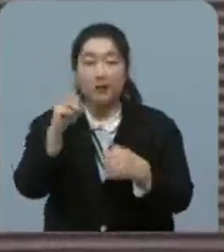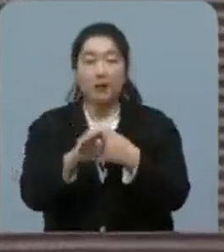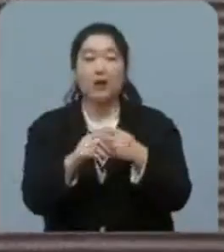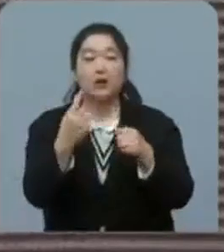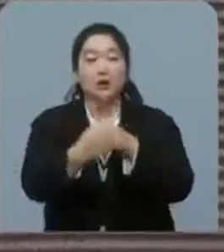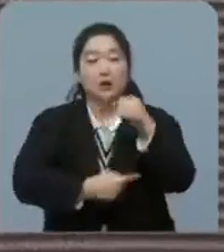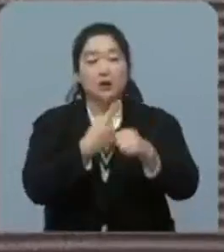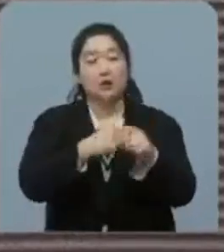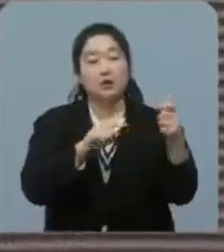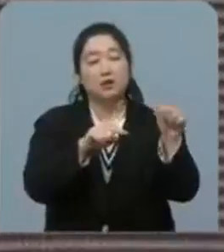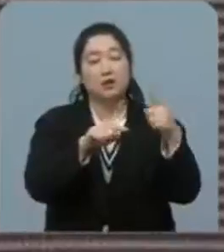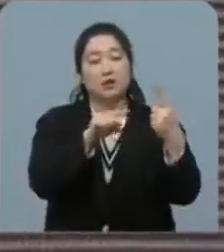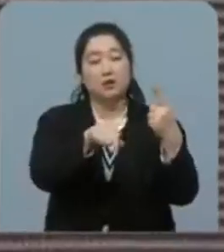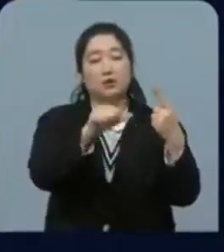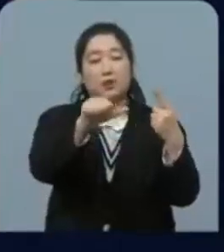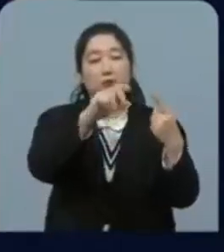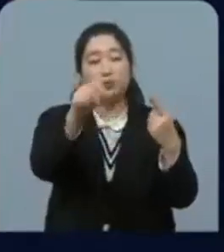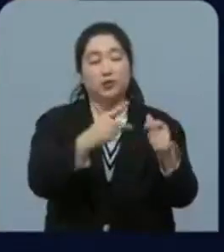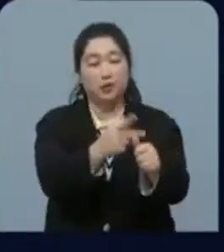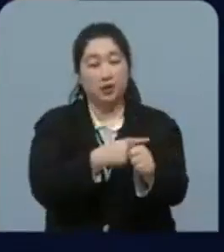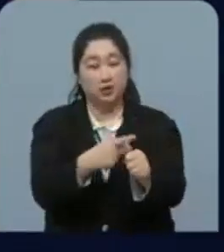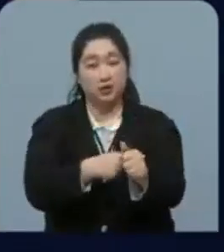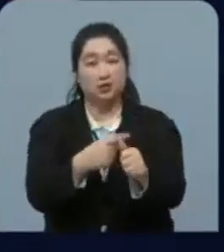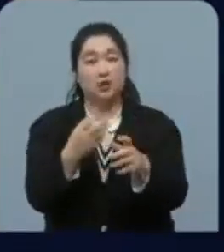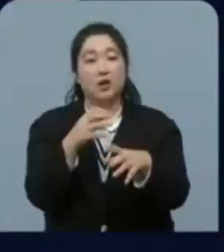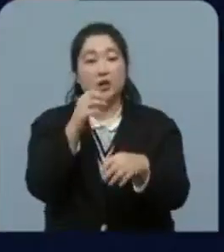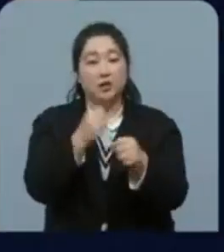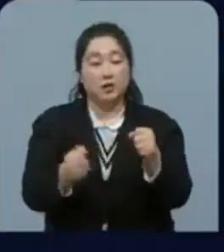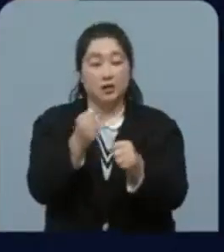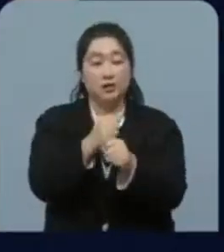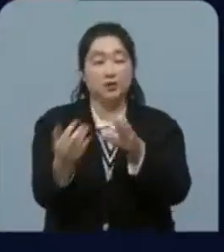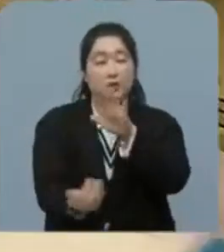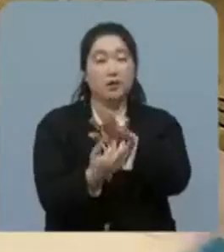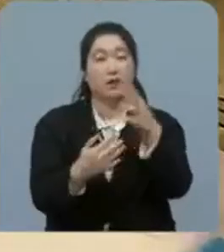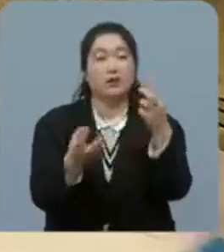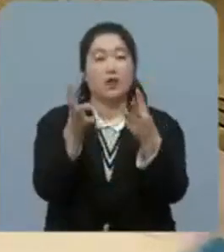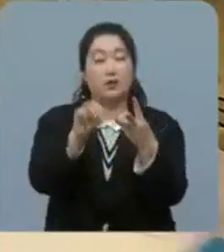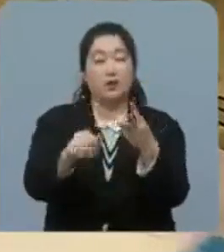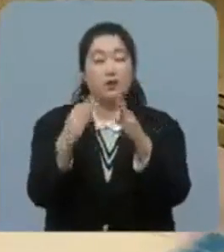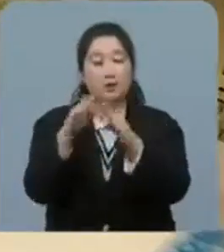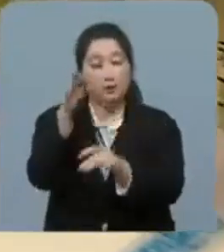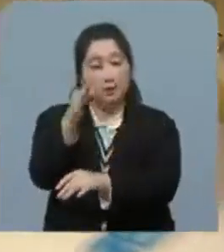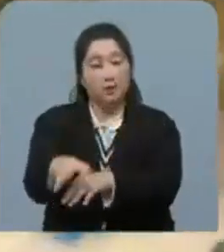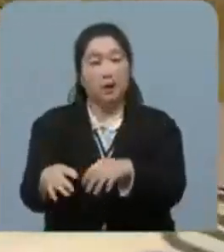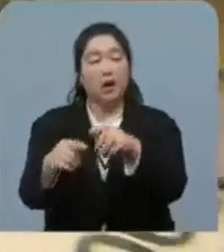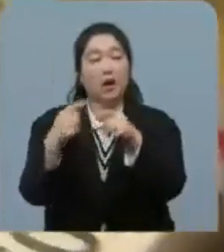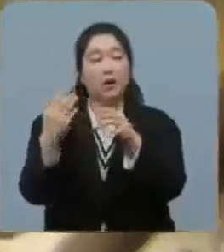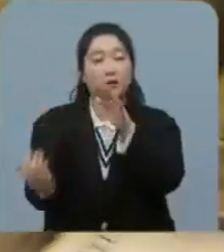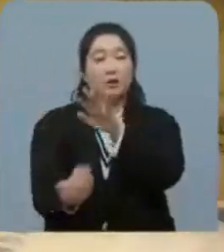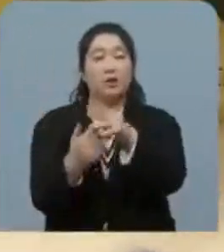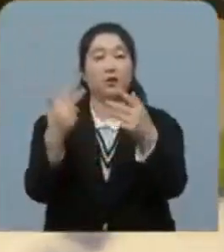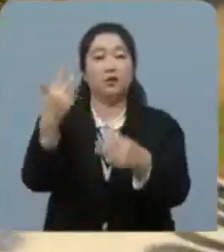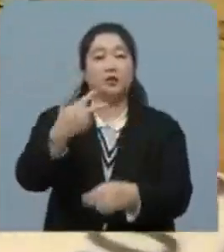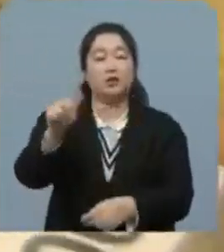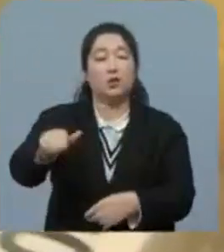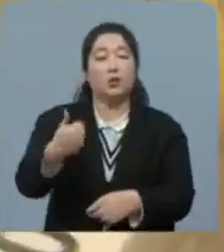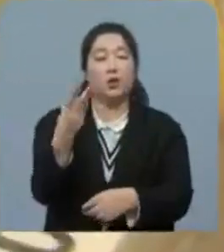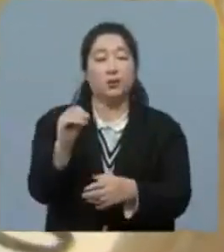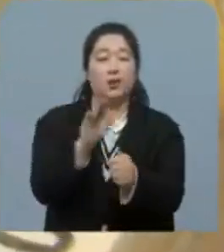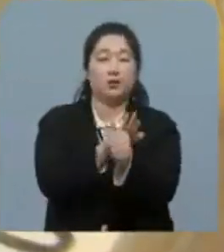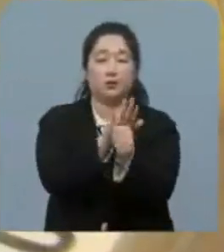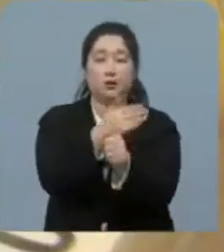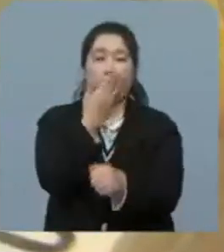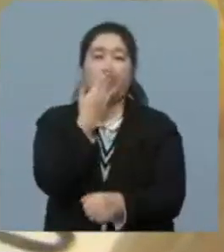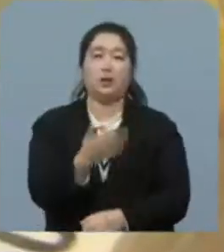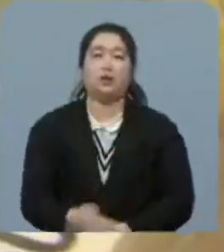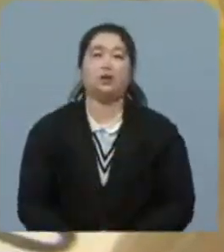연 1.5%의 대출 금리로 농업 창업 자금은 최대 3억 원, 주택 구입 자금은 최대 7,500만 원까지